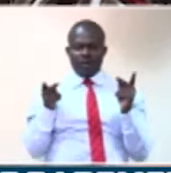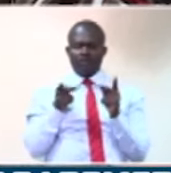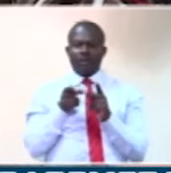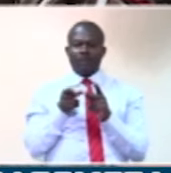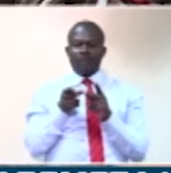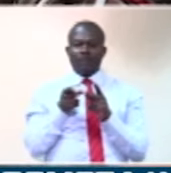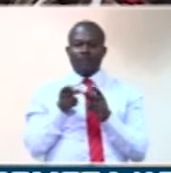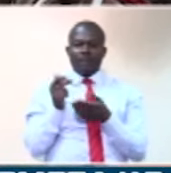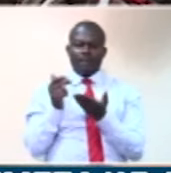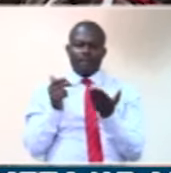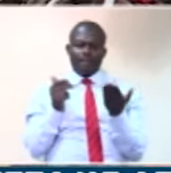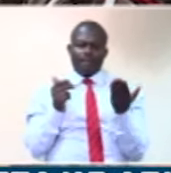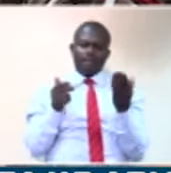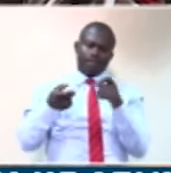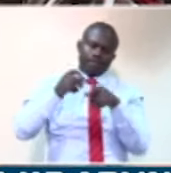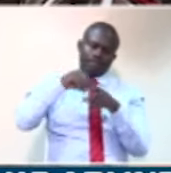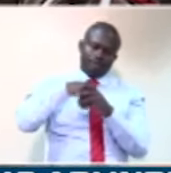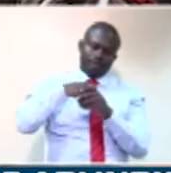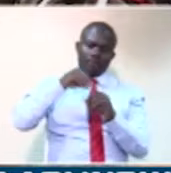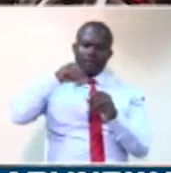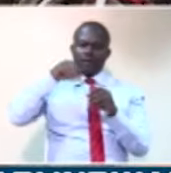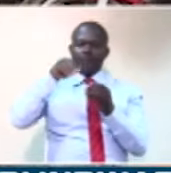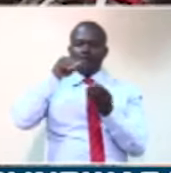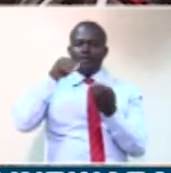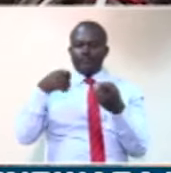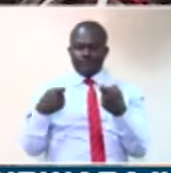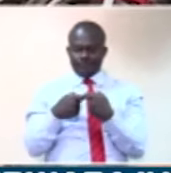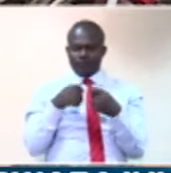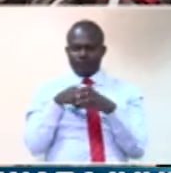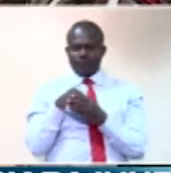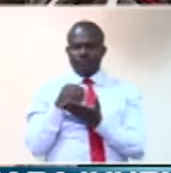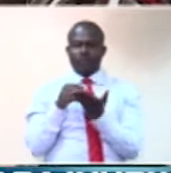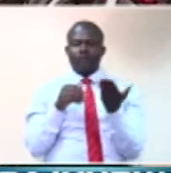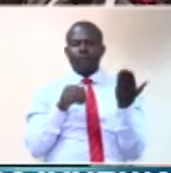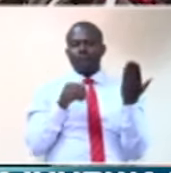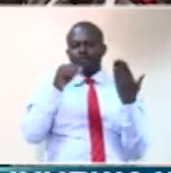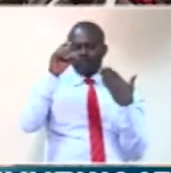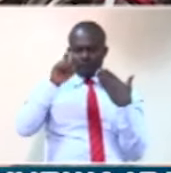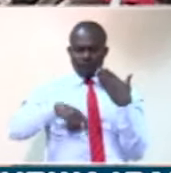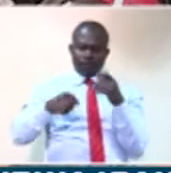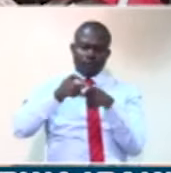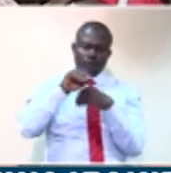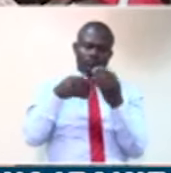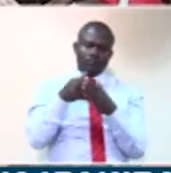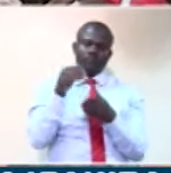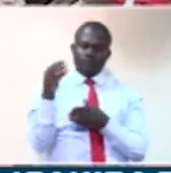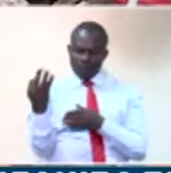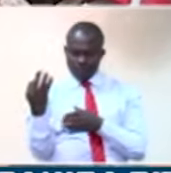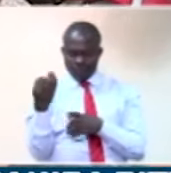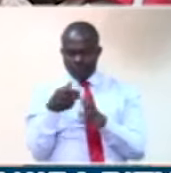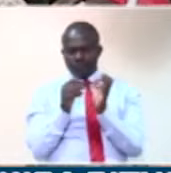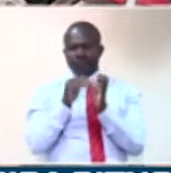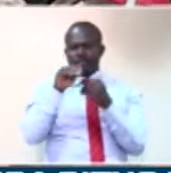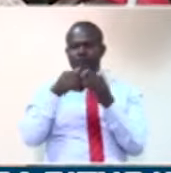abantu bongera umuriro muri bateri zabo cyangwa charging stations zigomba kwiyongera. Ubu ni eshatu